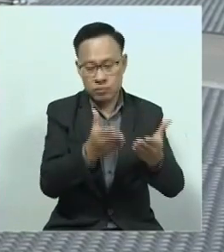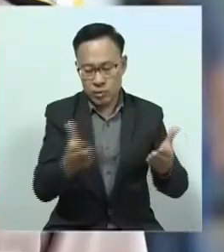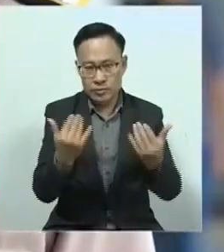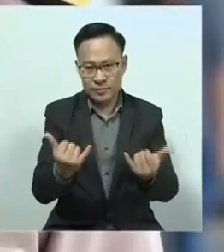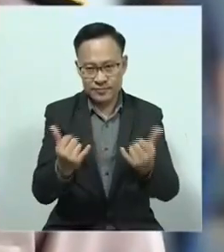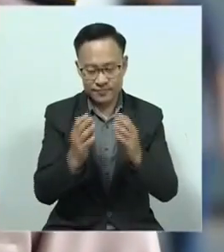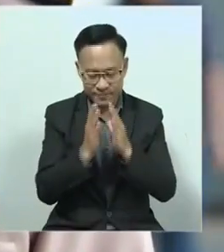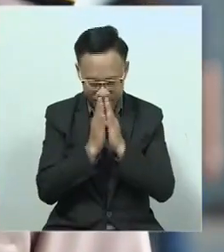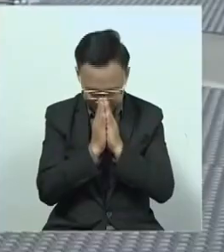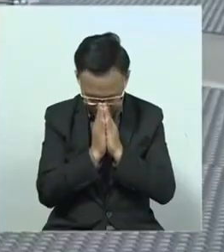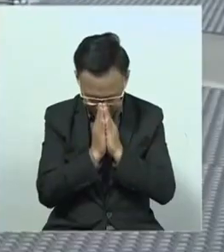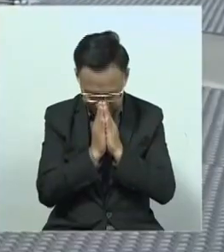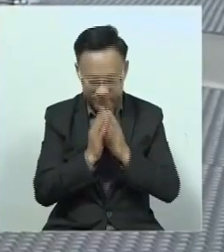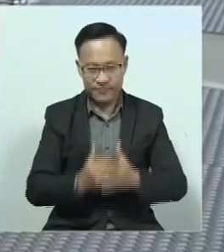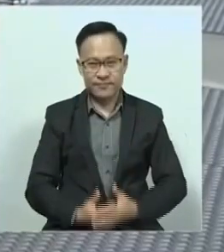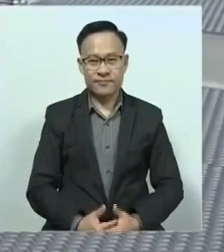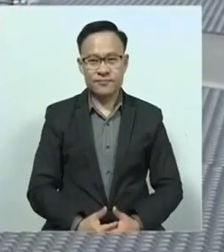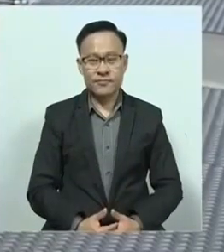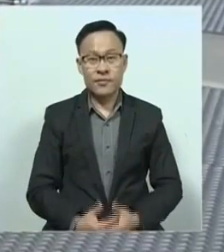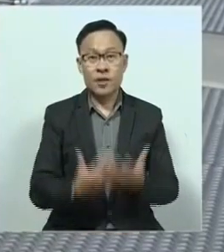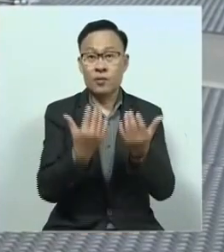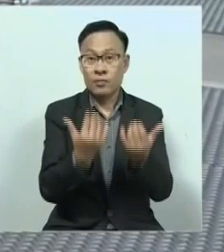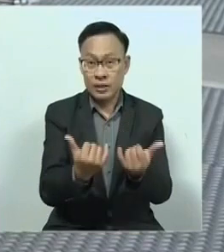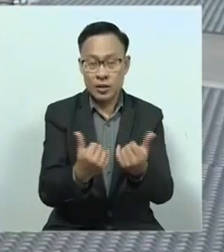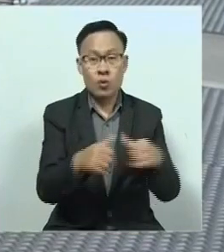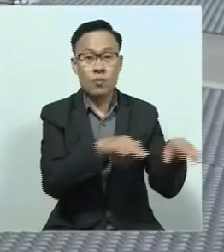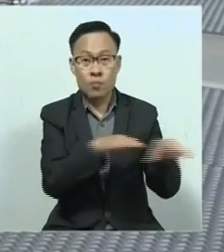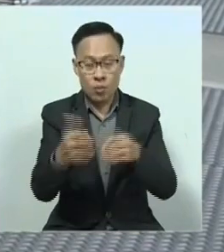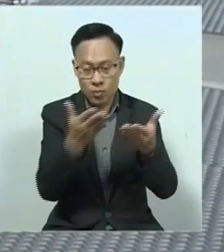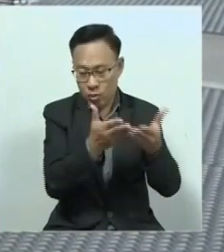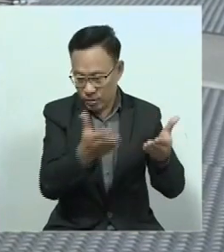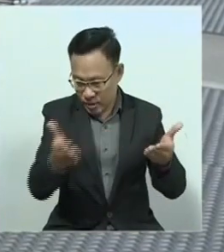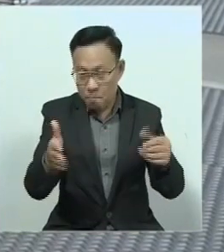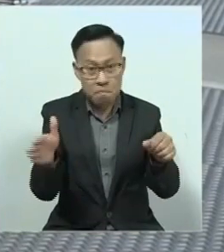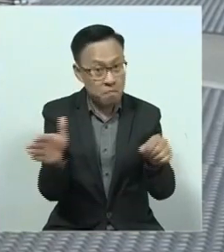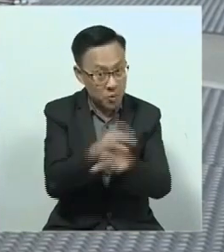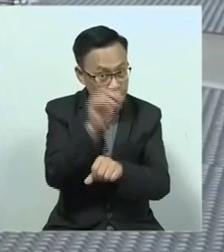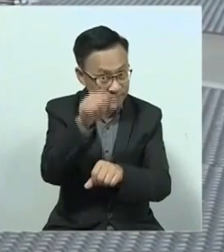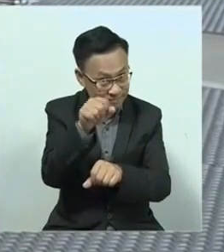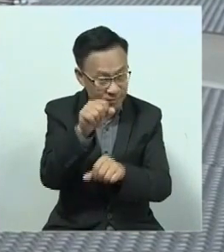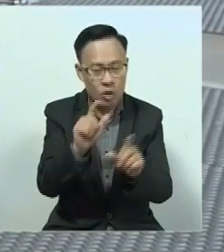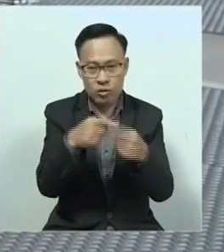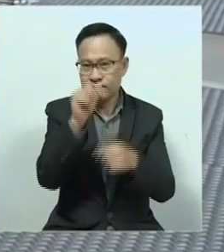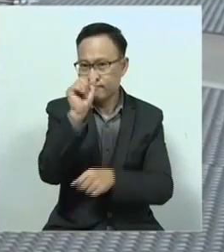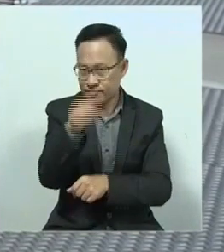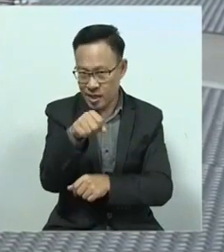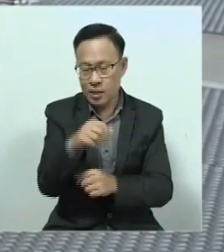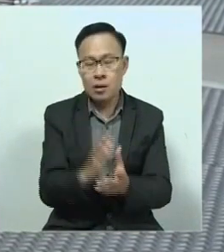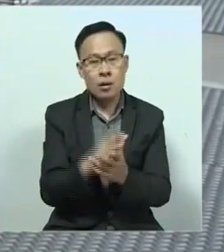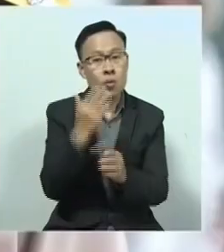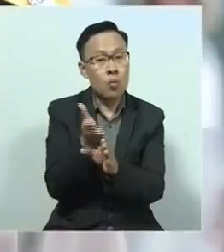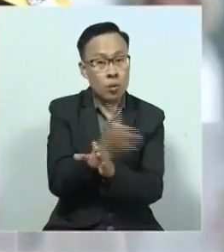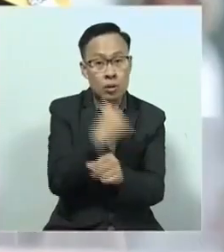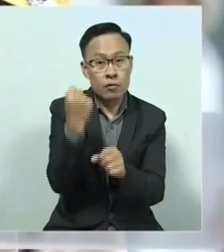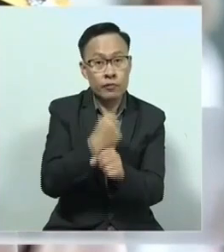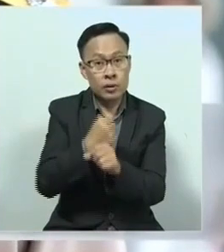สวัสดีค่ะท่านรองเสคะ สว ั สดีครับ มาถึงวันนี้ความพร้อมเต็มที่แล้วนะคะ ครับ ค่ะมีการซักซ้อมมาโดยตลอดเลยใช่ไหมคะ ครับ